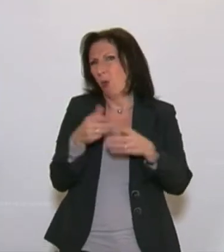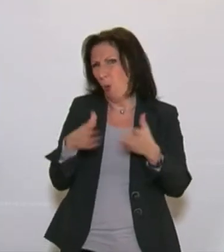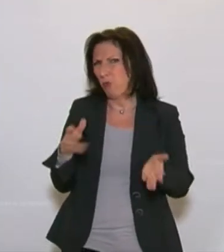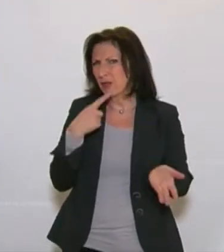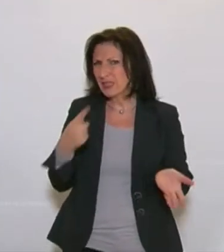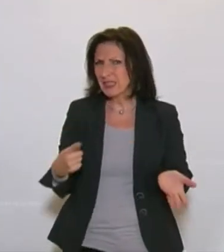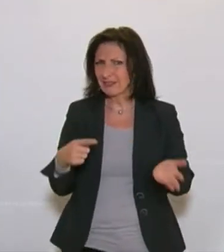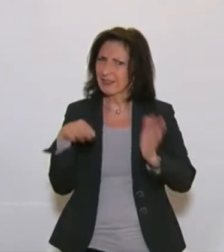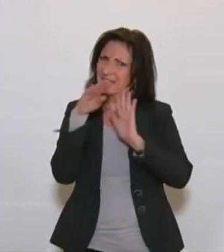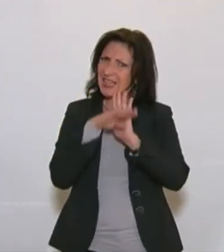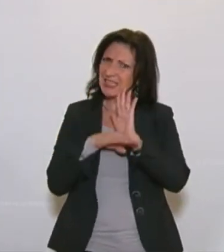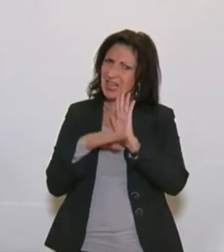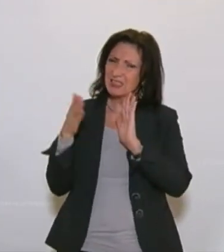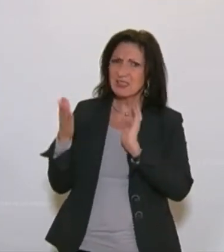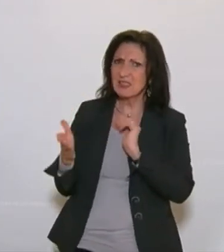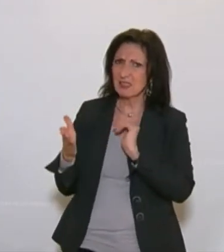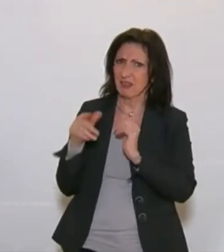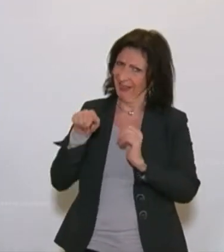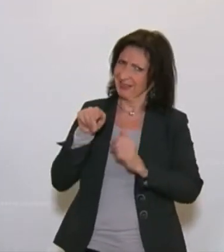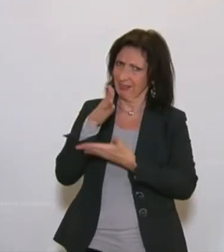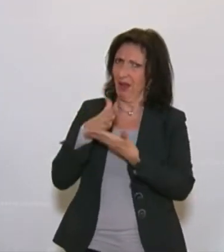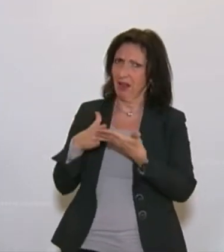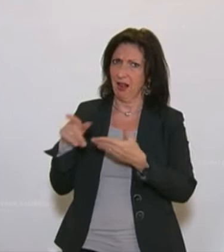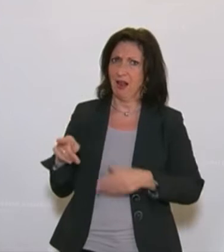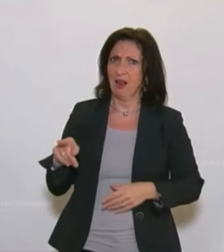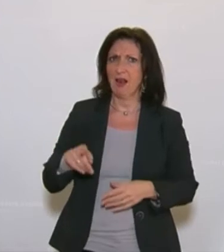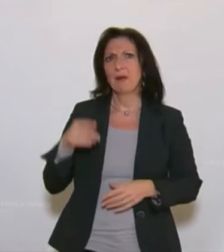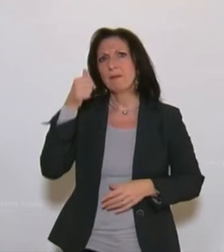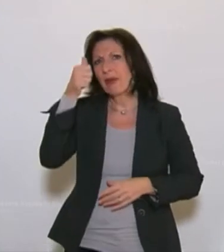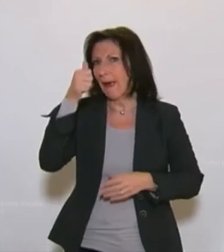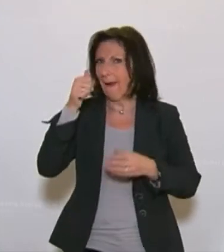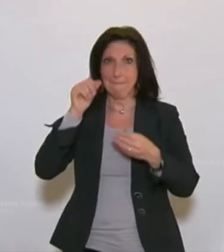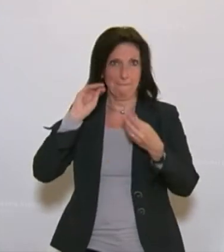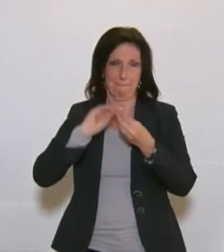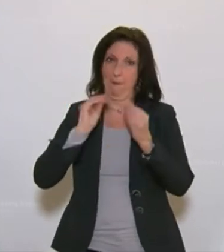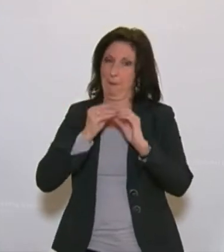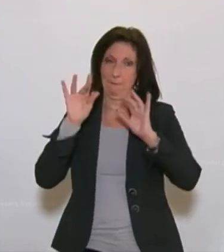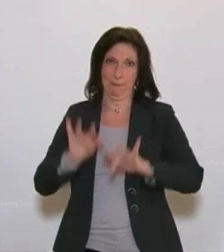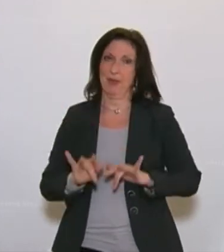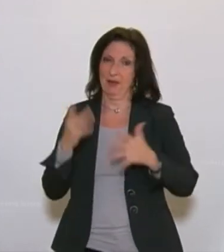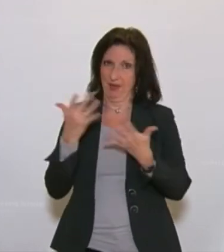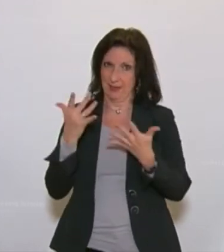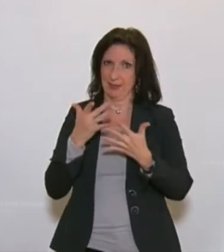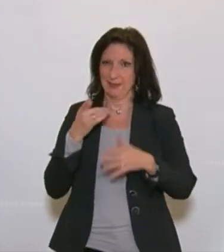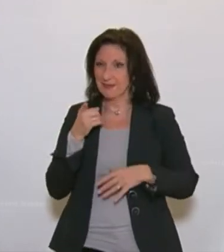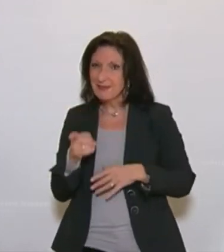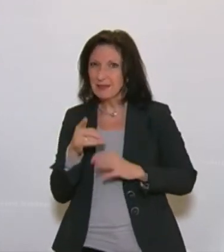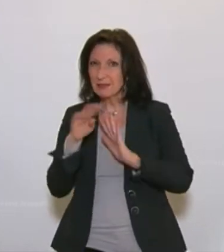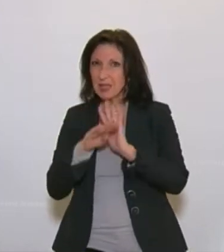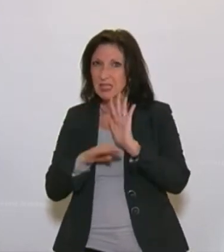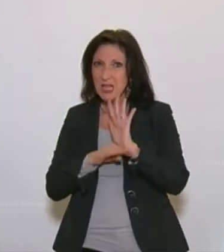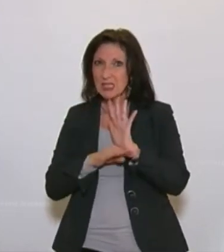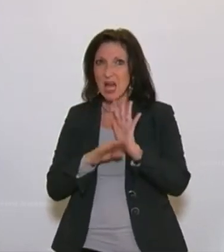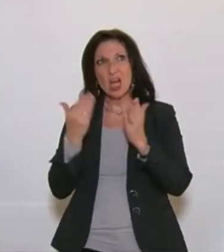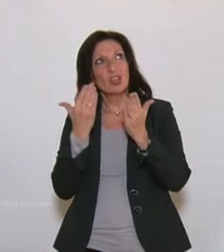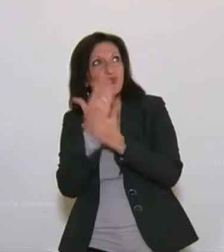hat dieses Gesetz, dieser Teil ein grundsätzliches Problem. Er ist durchgehend innovationshemmend,